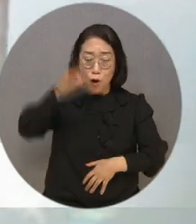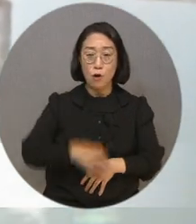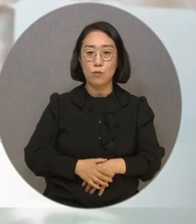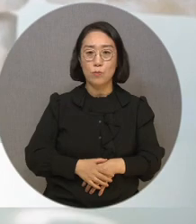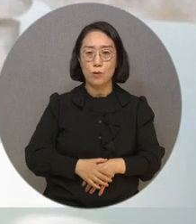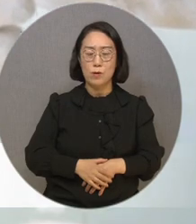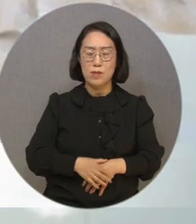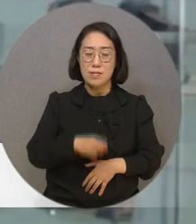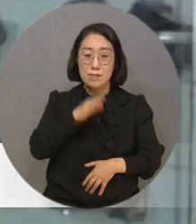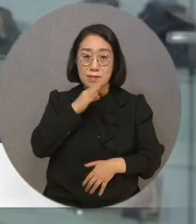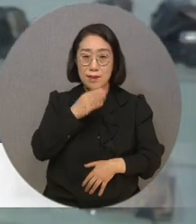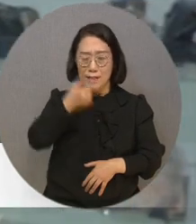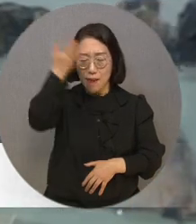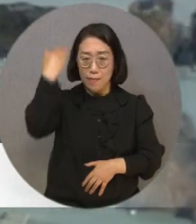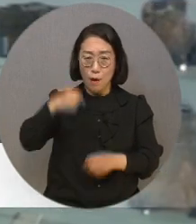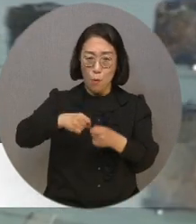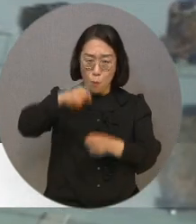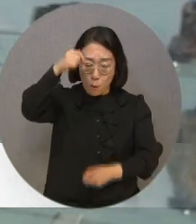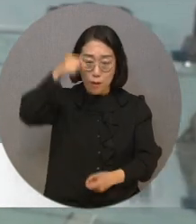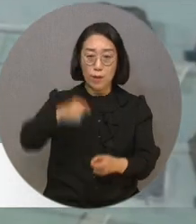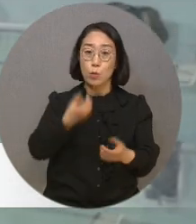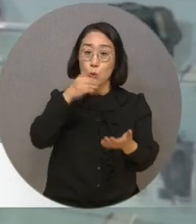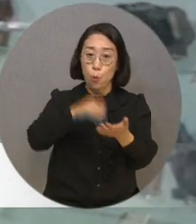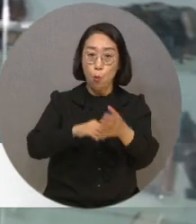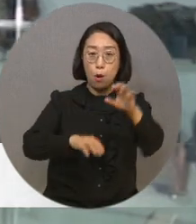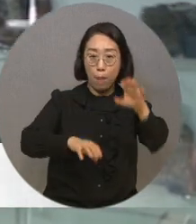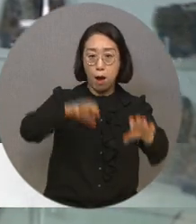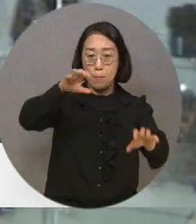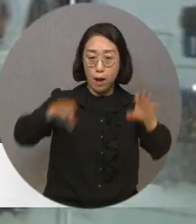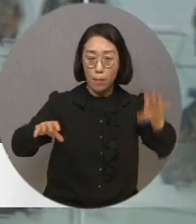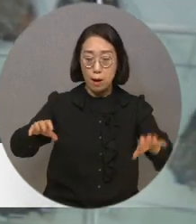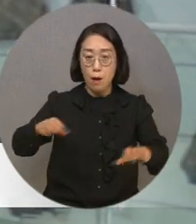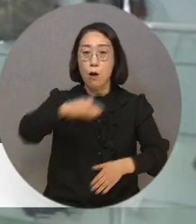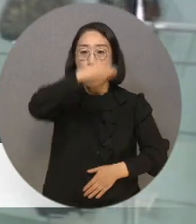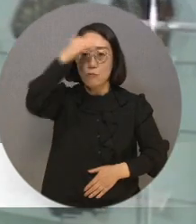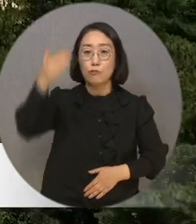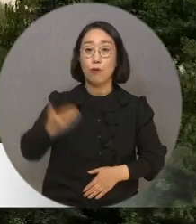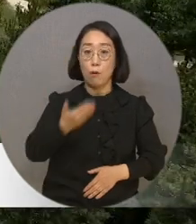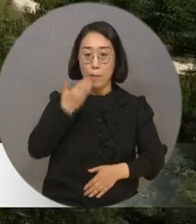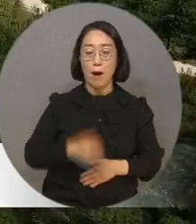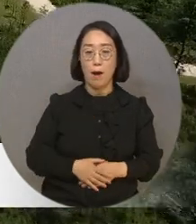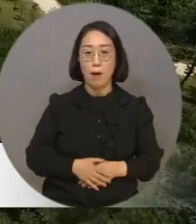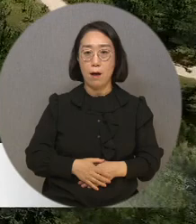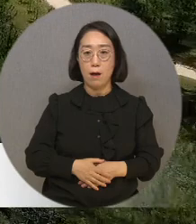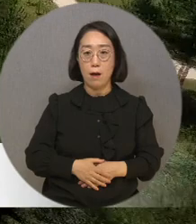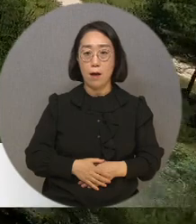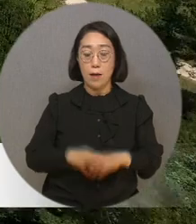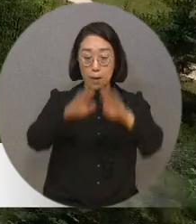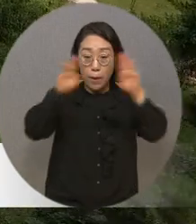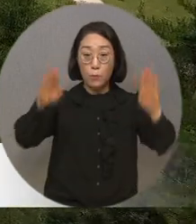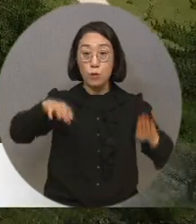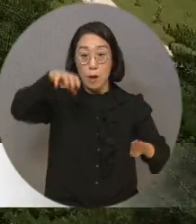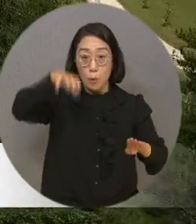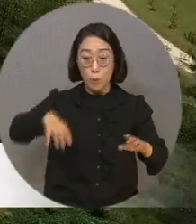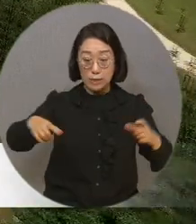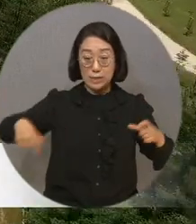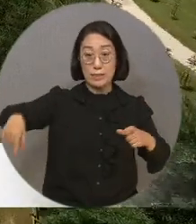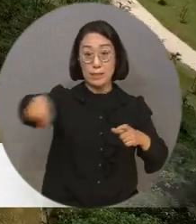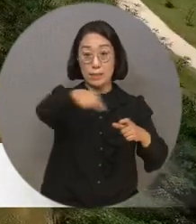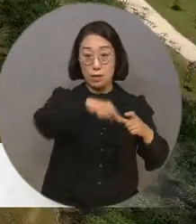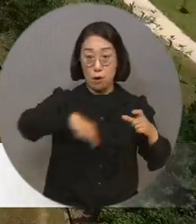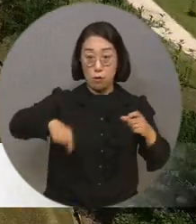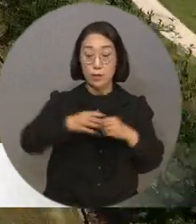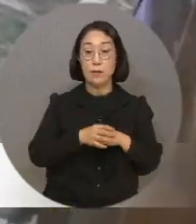알로사우루스 진품 화석 등 45점의 공룡 전신 화석을 관람할 수 있습니다. 공룡 박물관이 소재한 황산면 우왕리